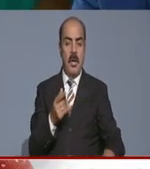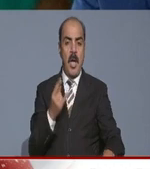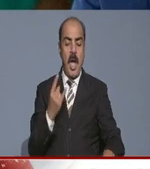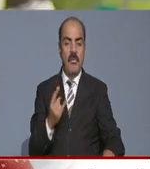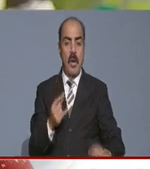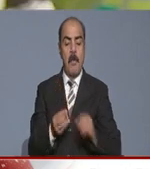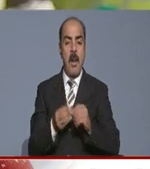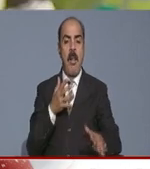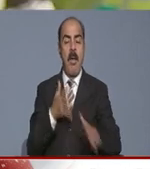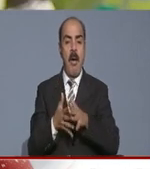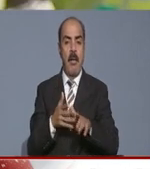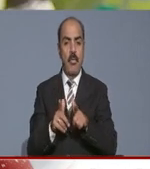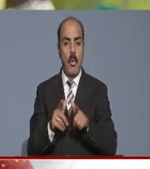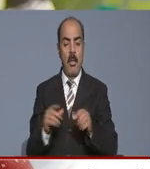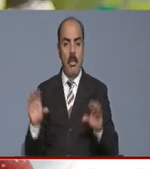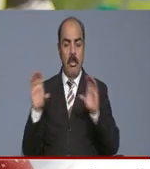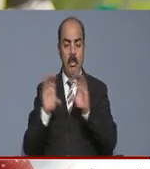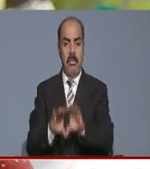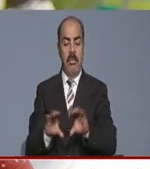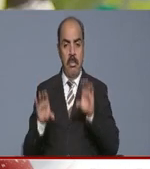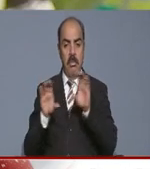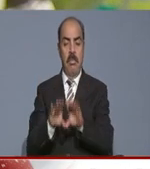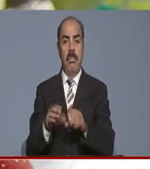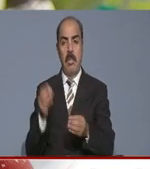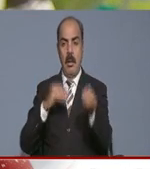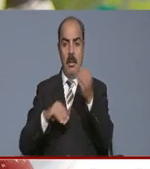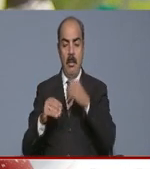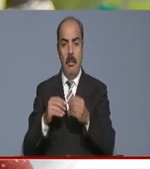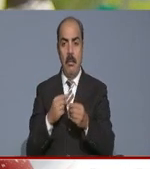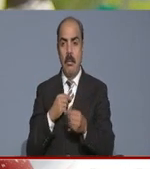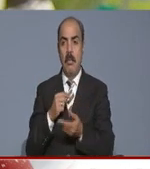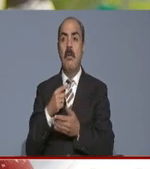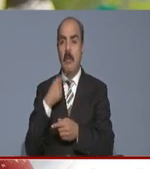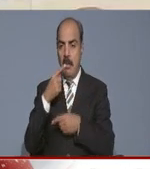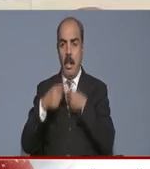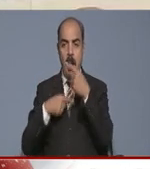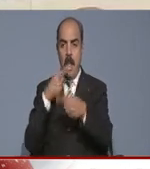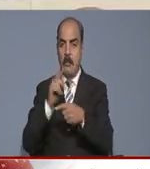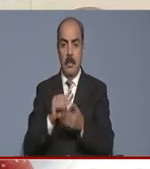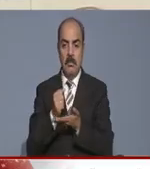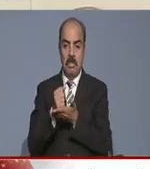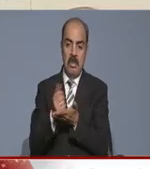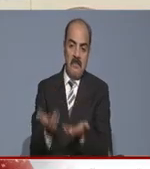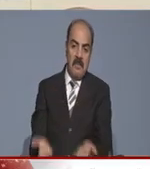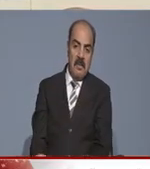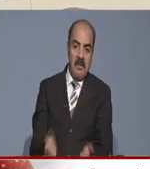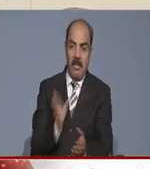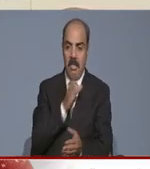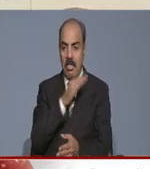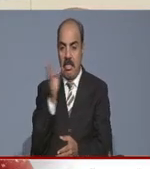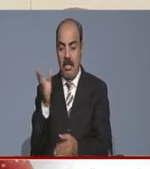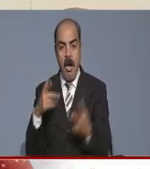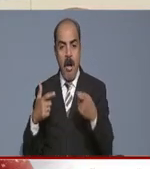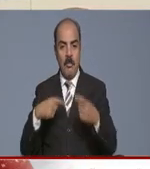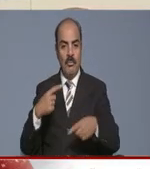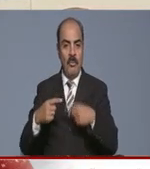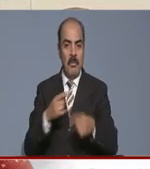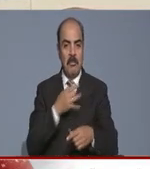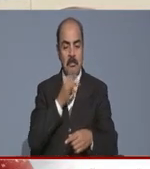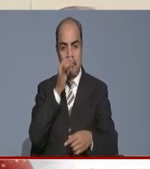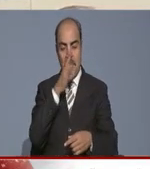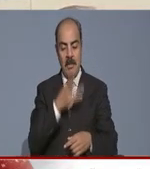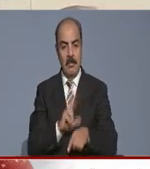مليار دولار وعدت بها هذه البلدان ولم تفي بوعدها، وكذلك البيانات العلمية